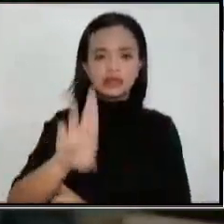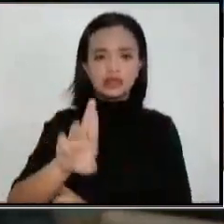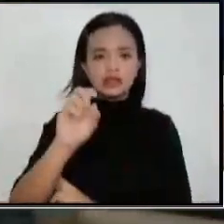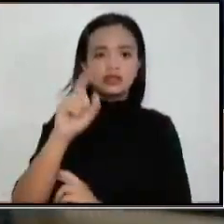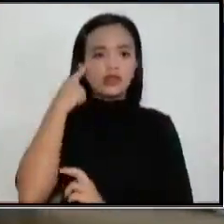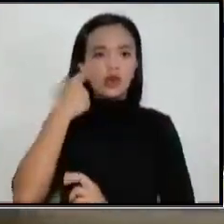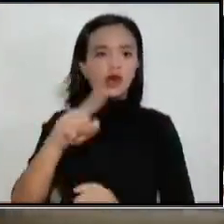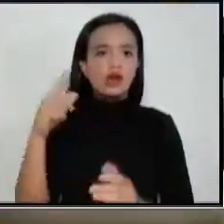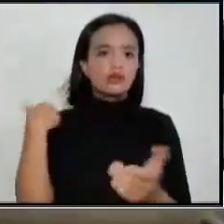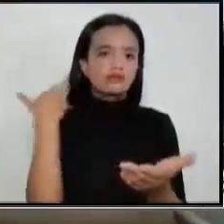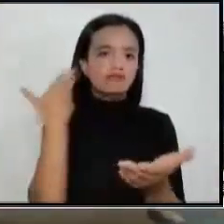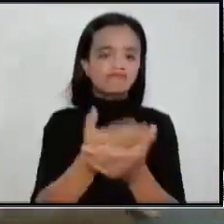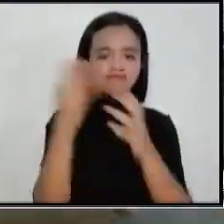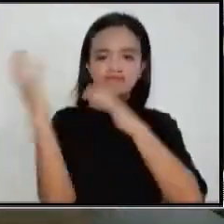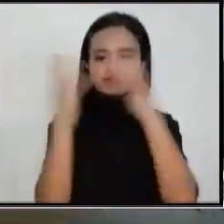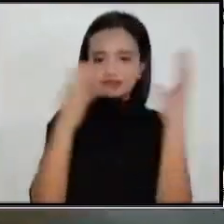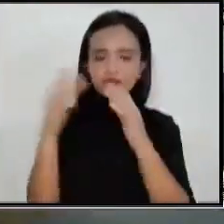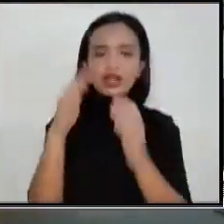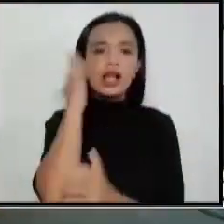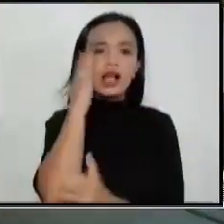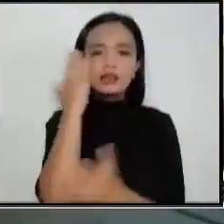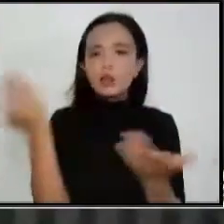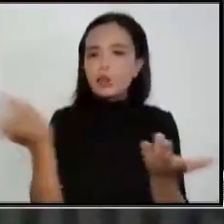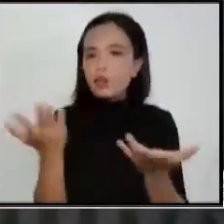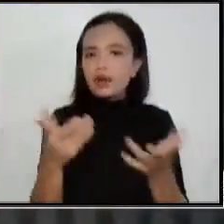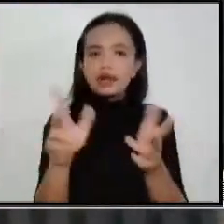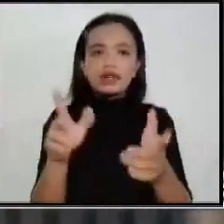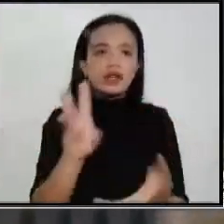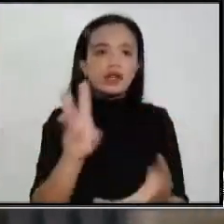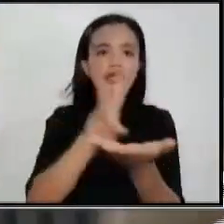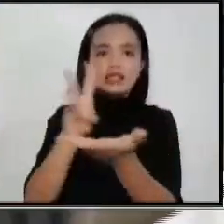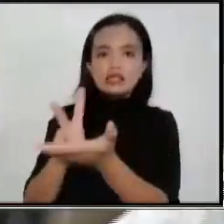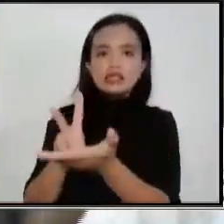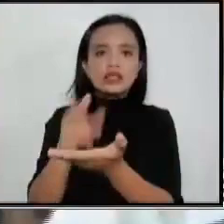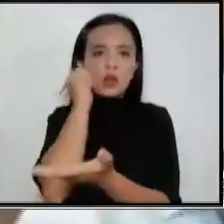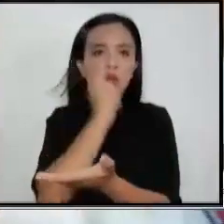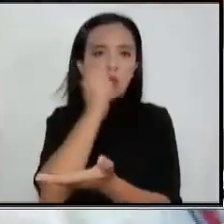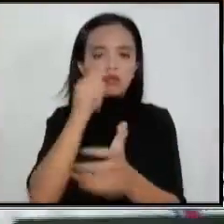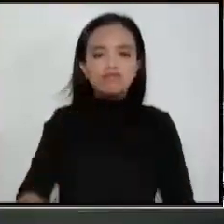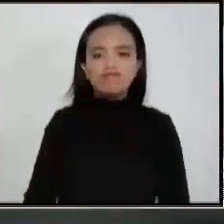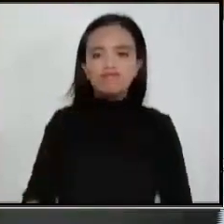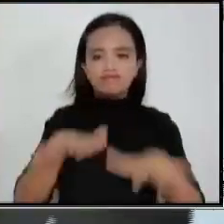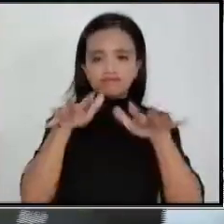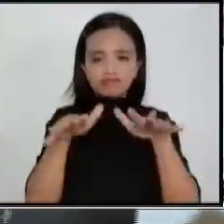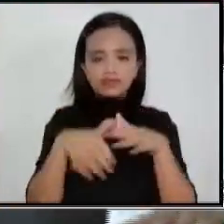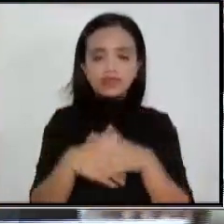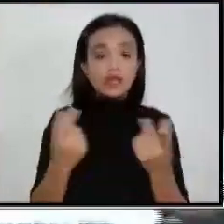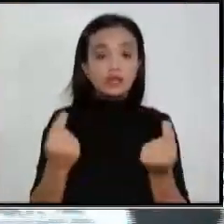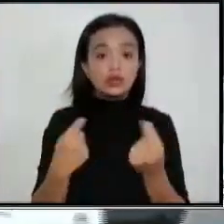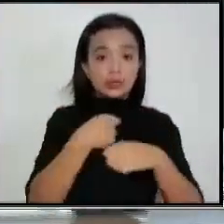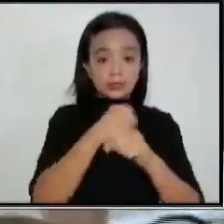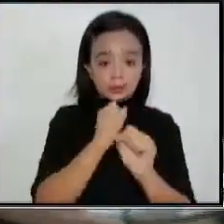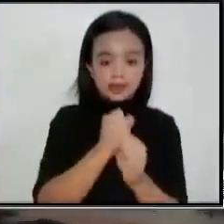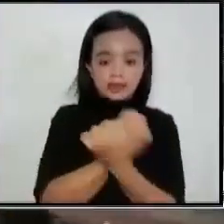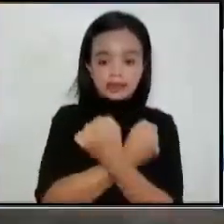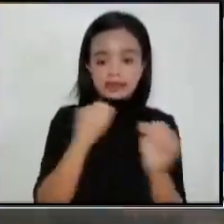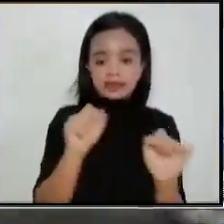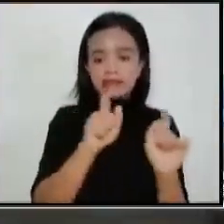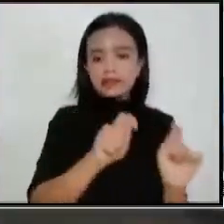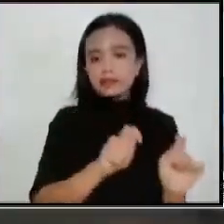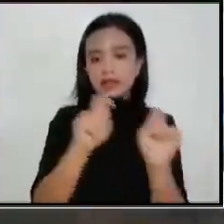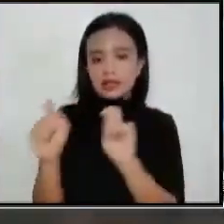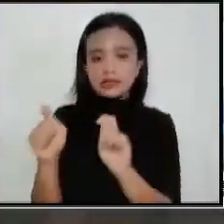na rin ang critical areas na kadalasang binabaha at nagsasagawa ng paglikas, kabilang ang mga lungsod ng